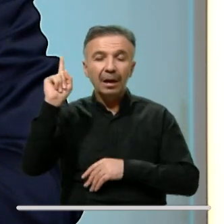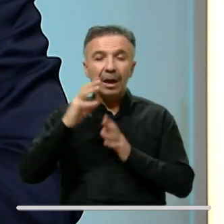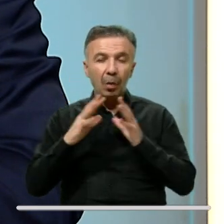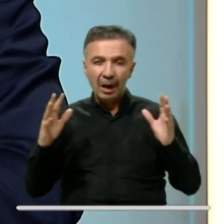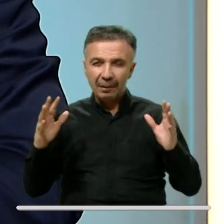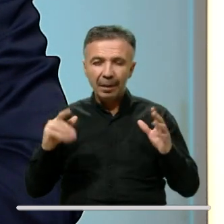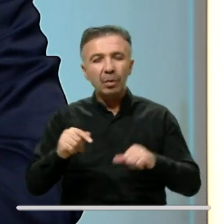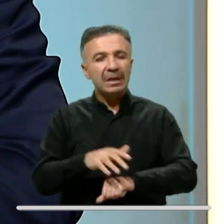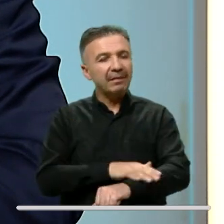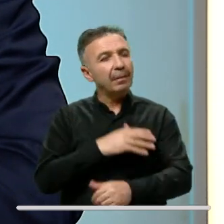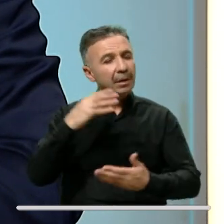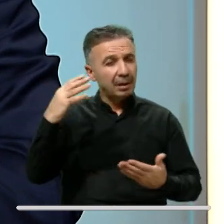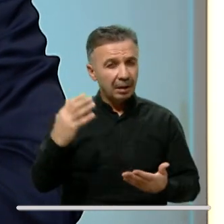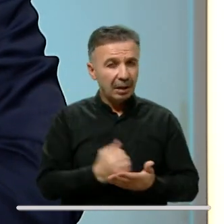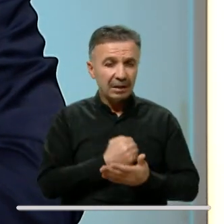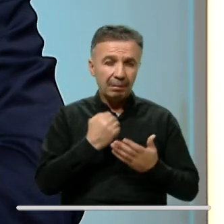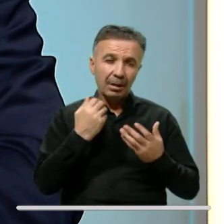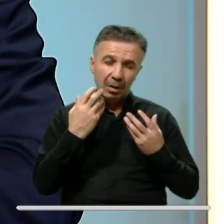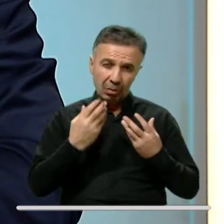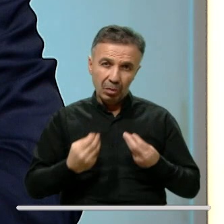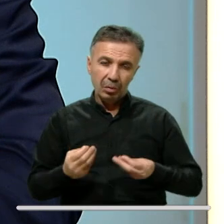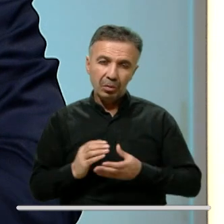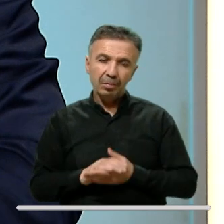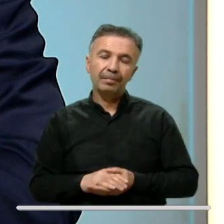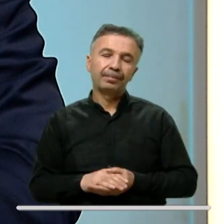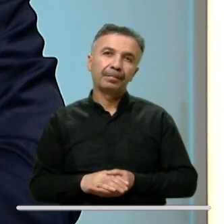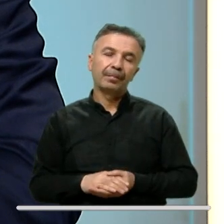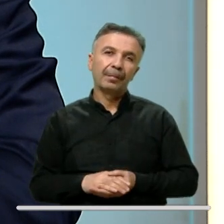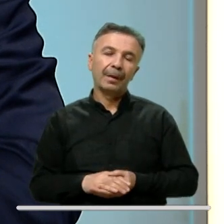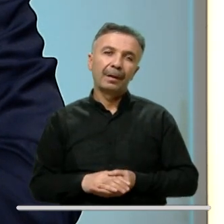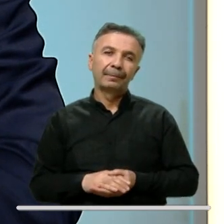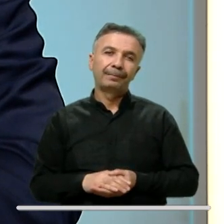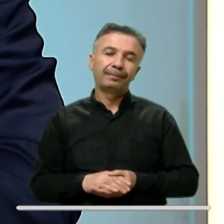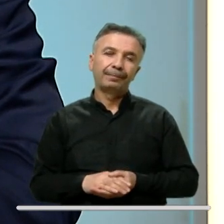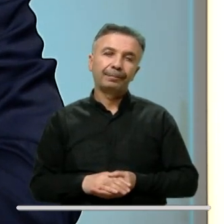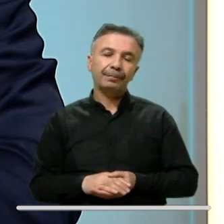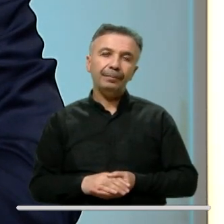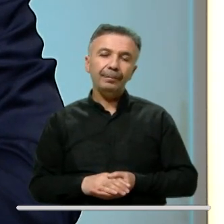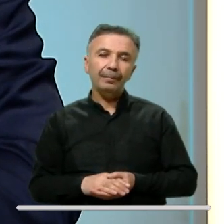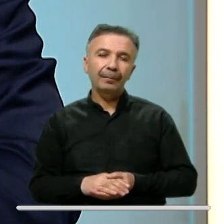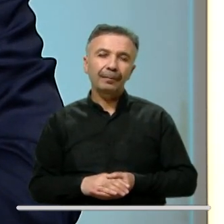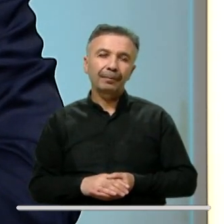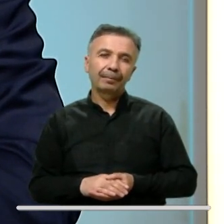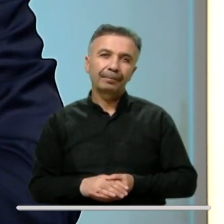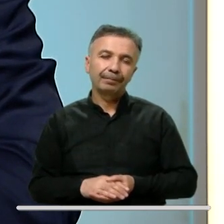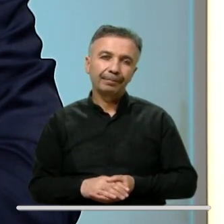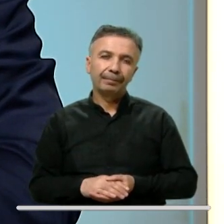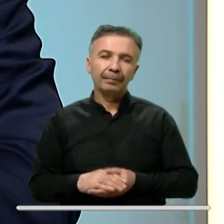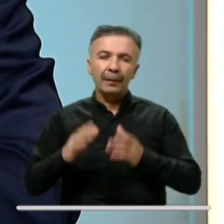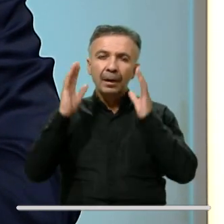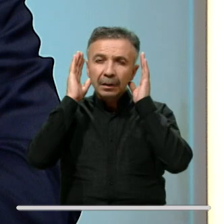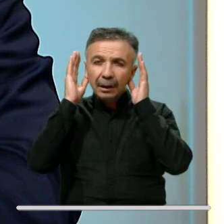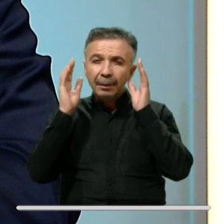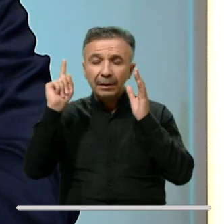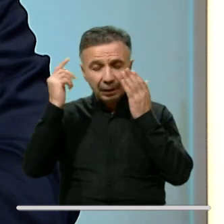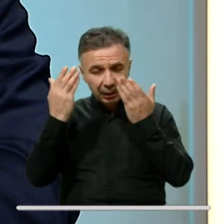bunun sevabını elde ederler. Ama yani hiçbir sevap olmaz. Elde etmemiş diyemeyiz kesinlikle. Namazları